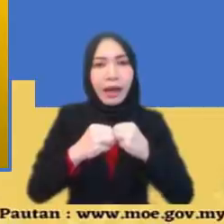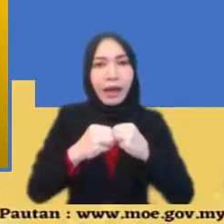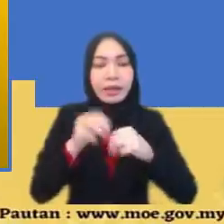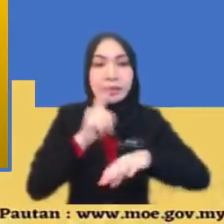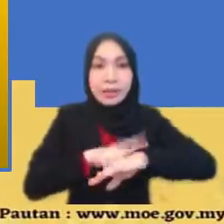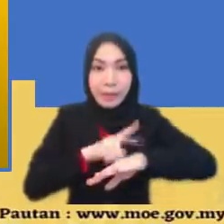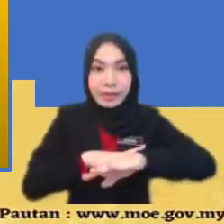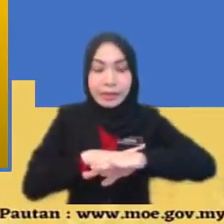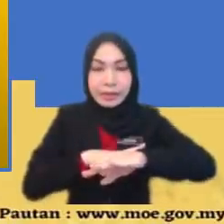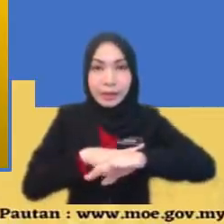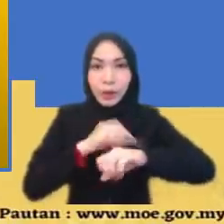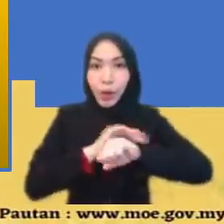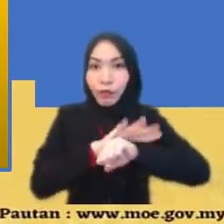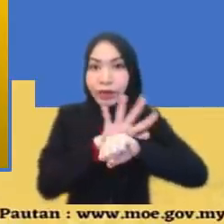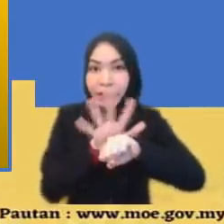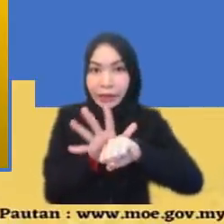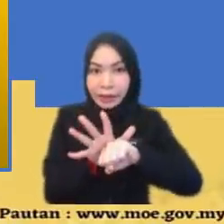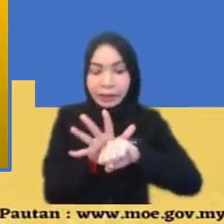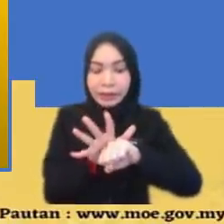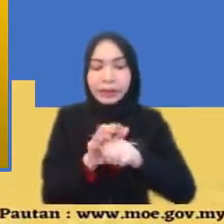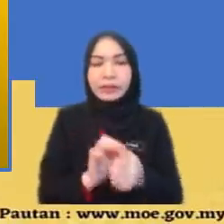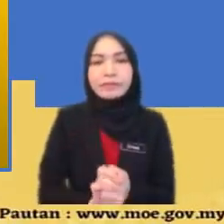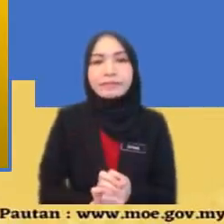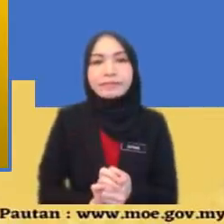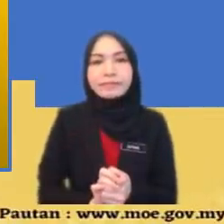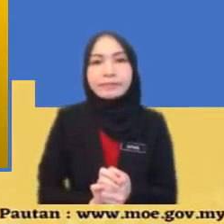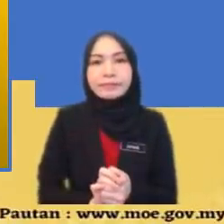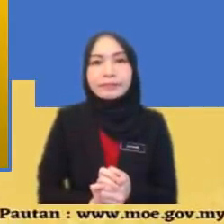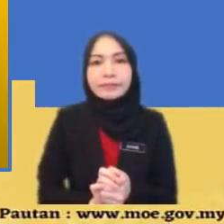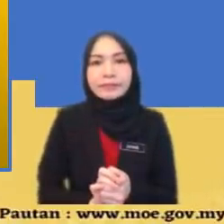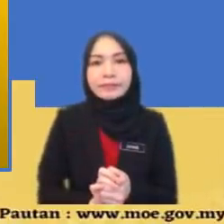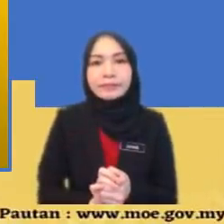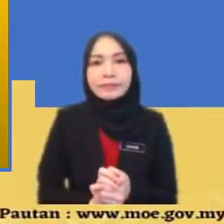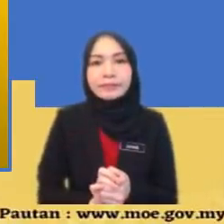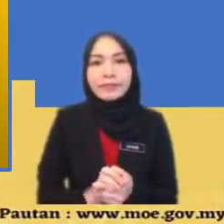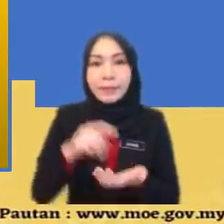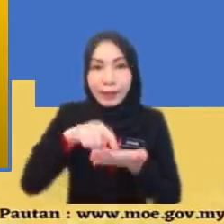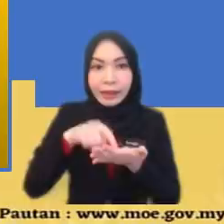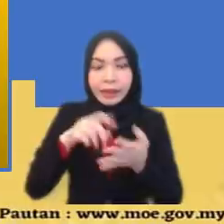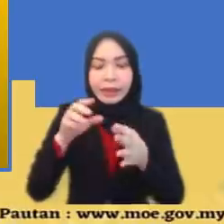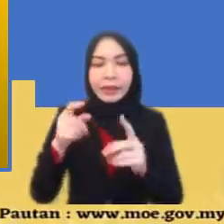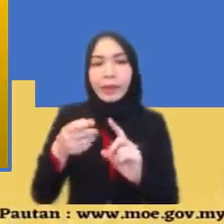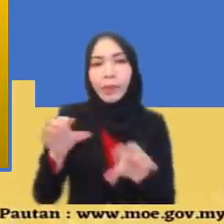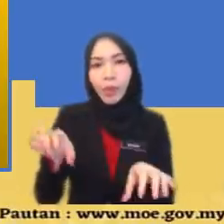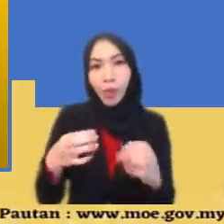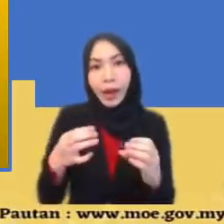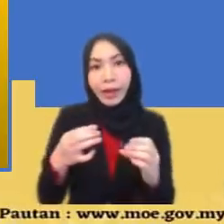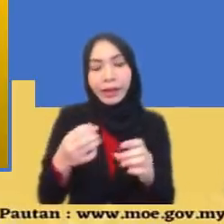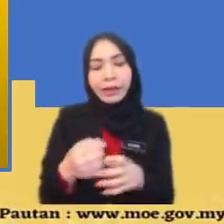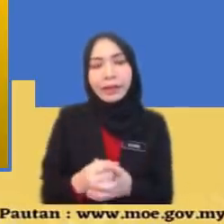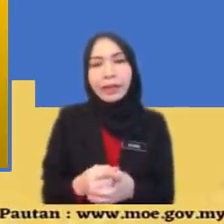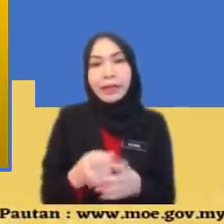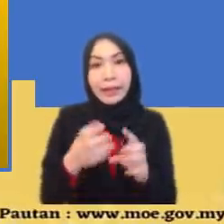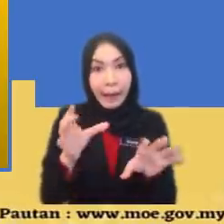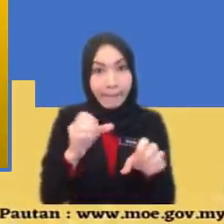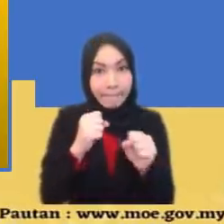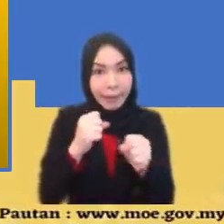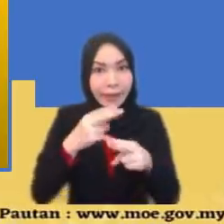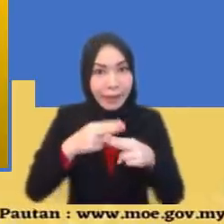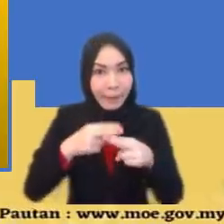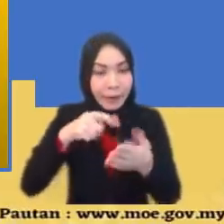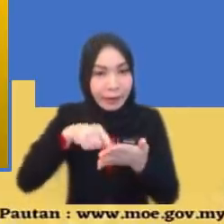untuk melumas mal bekas sekutu diformulasi berdasarkan petikan huruf dan suku kata dari pada nama penuh yaitu